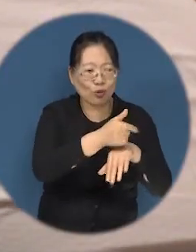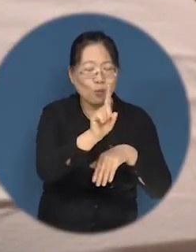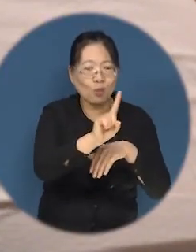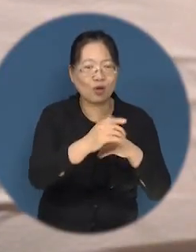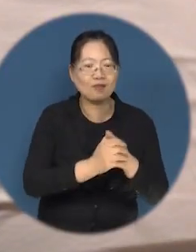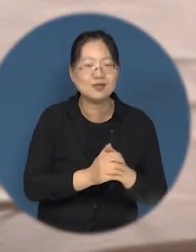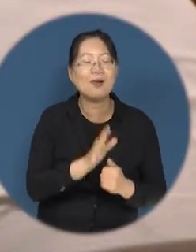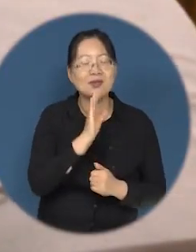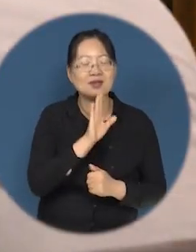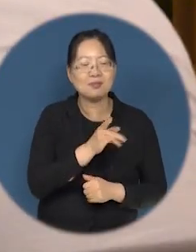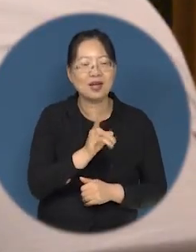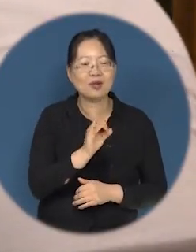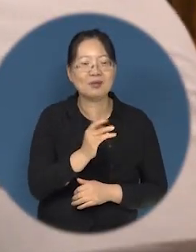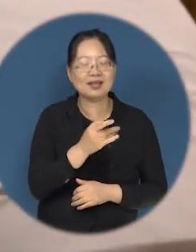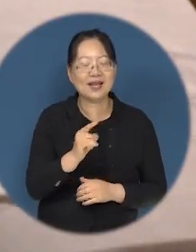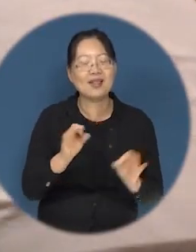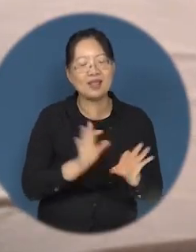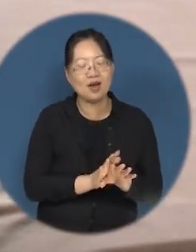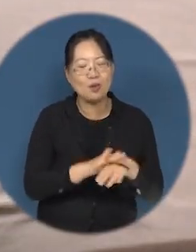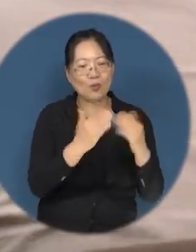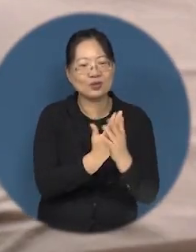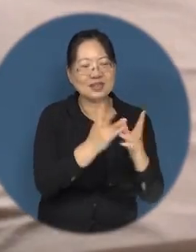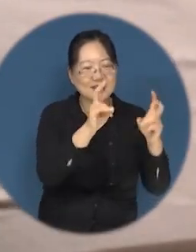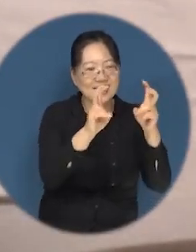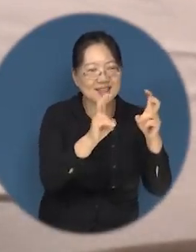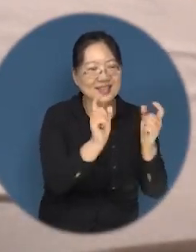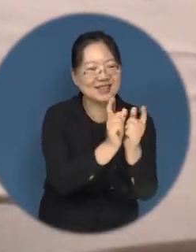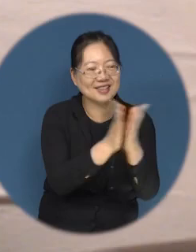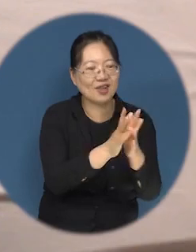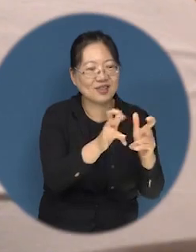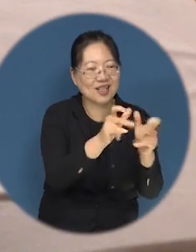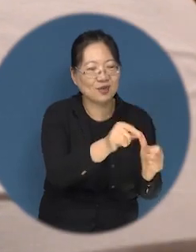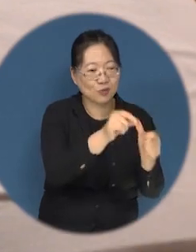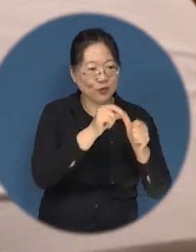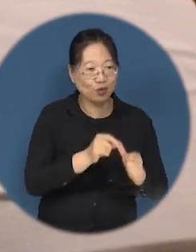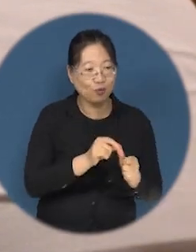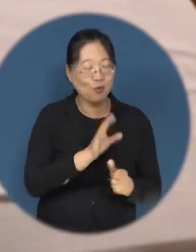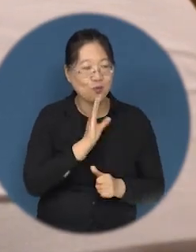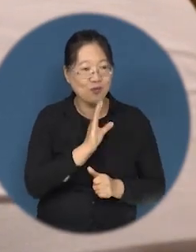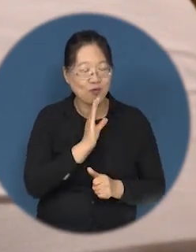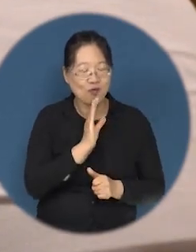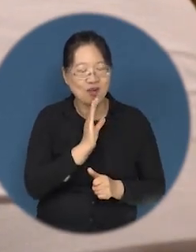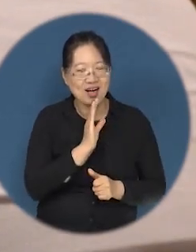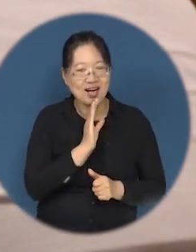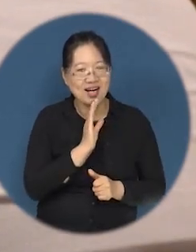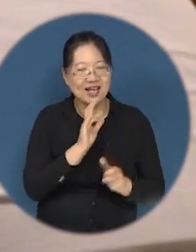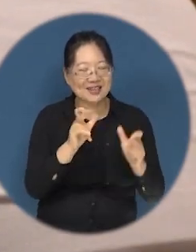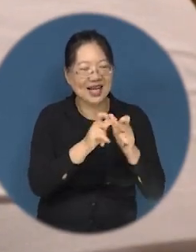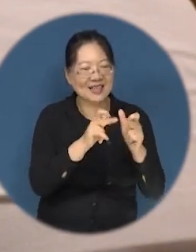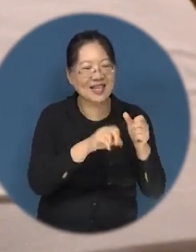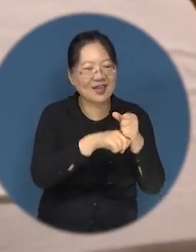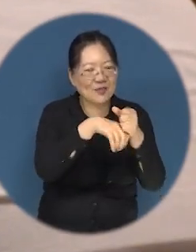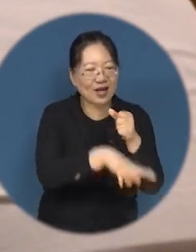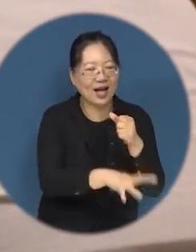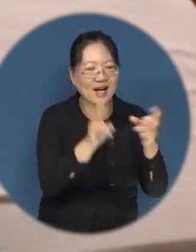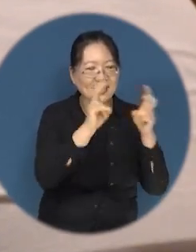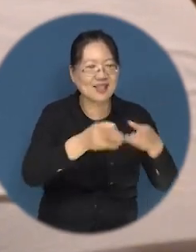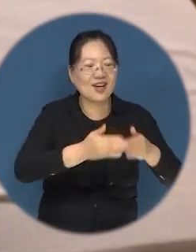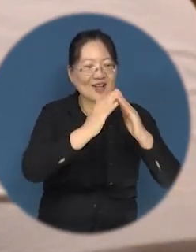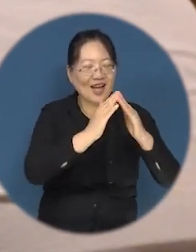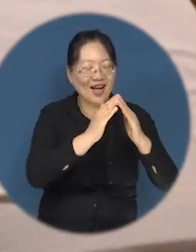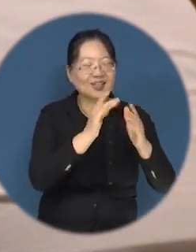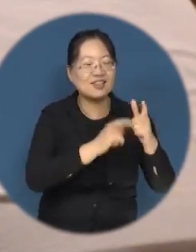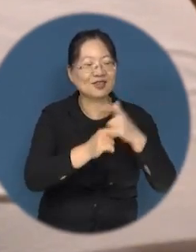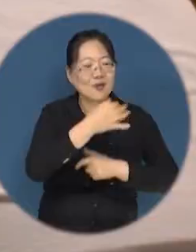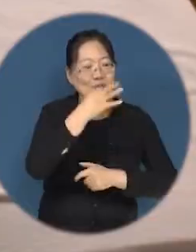궁극적으로는 없어져야죠. 모든 기업들이 예. 자기네에서 직접 고용하게끔 예, 예, 그렇죠. 자기네에서 예. 장애인 자회사를 만들게끔 예. 그게